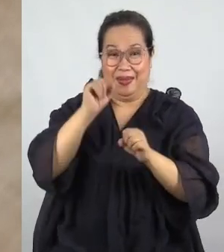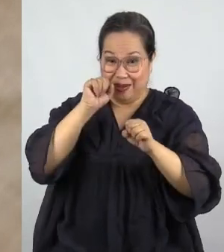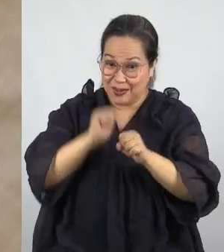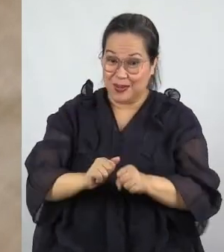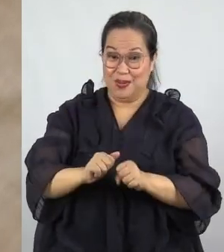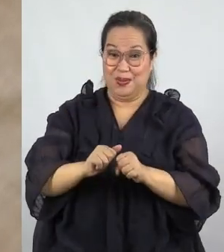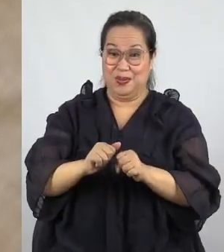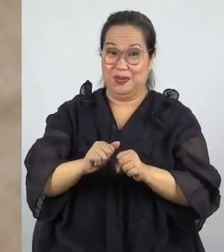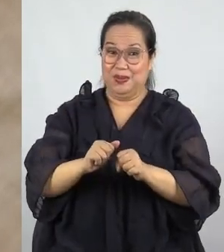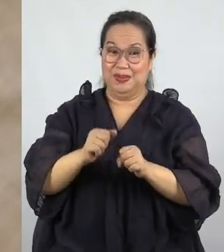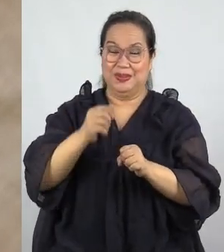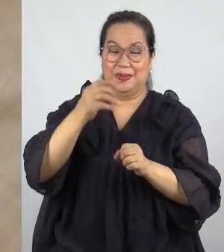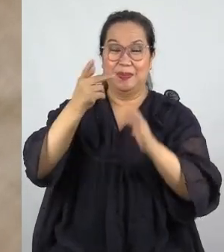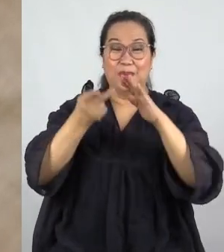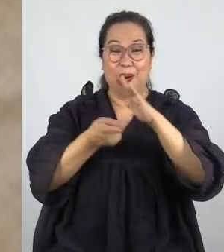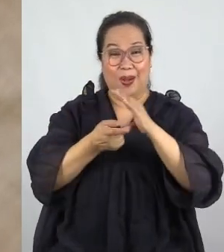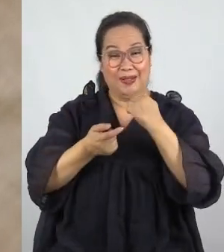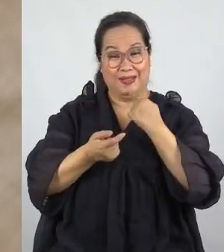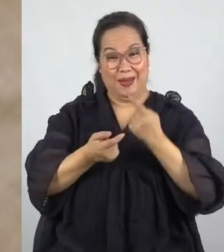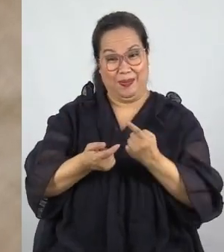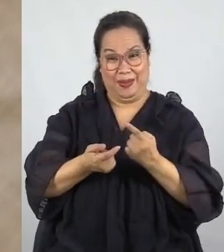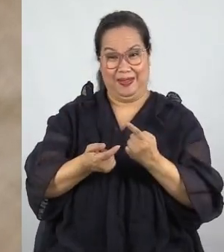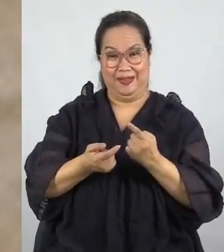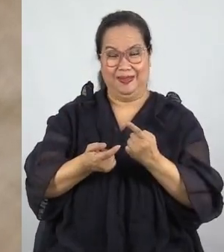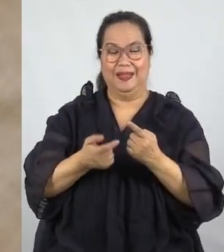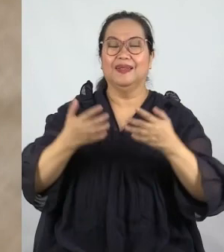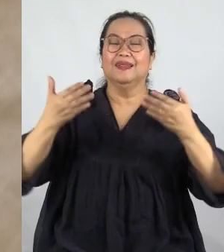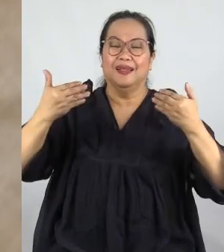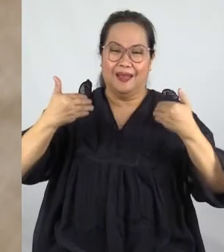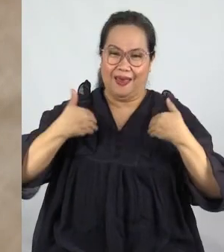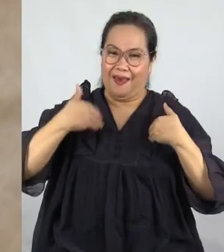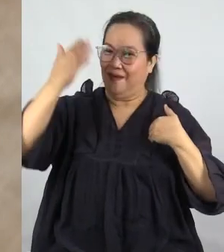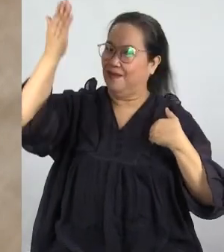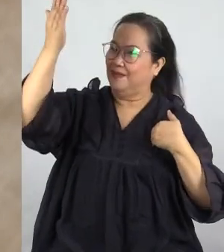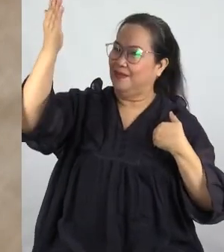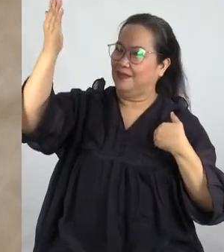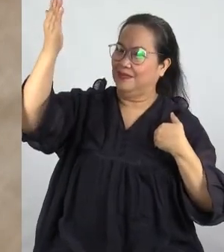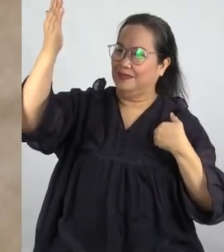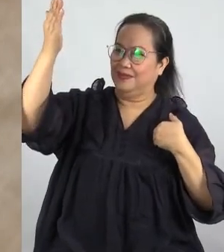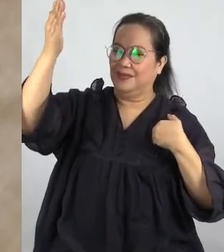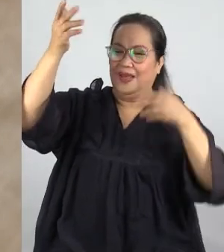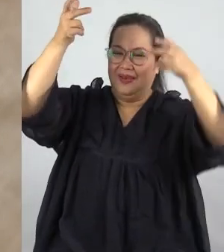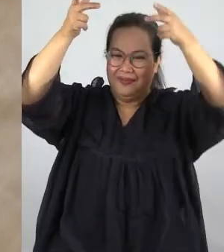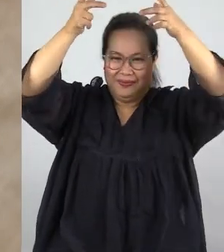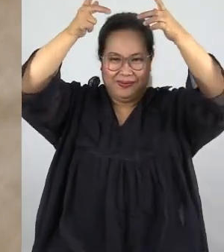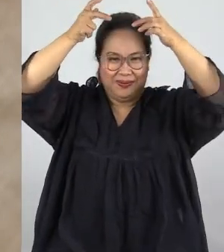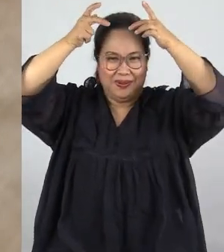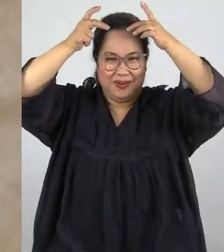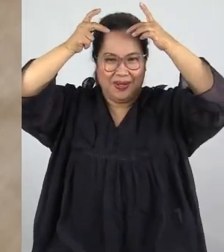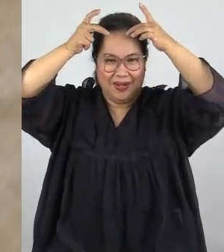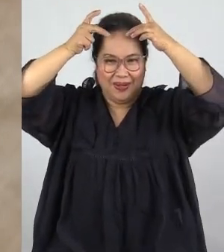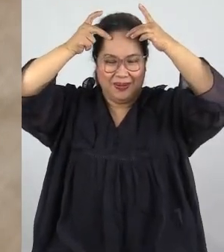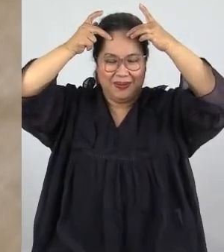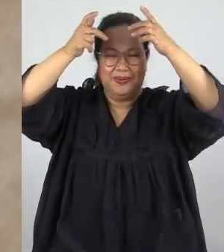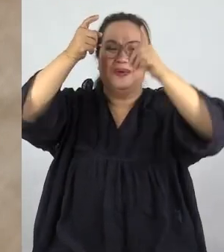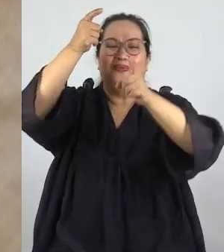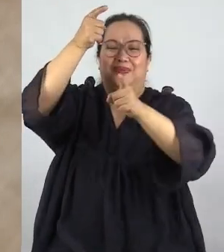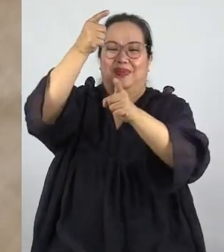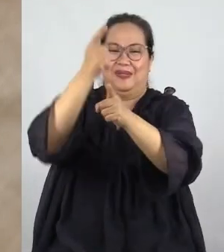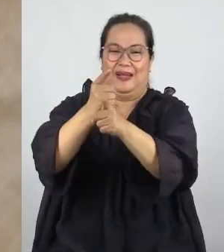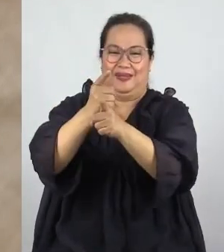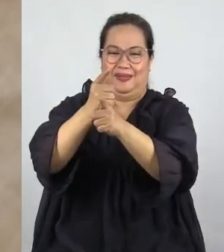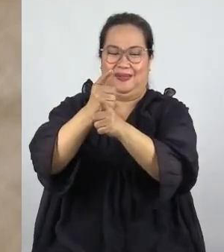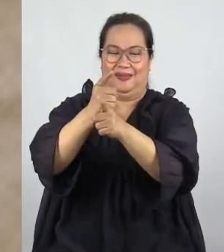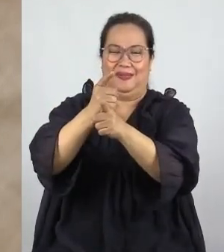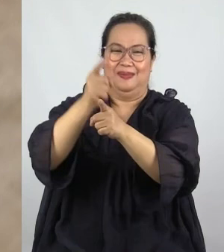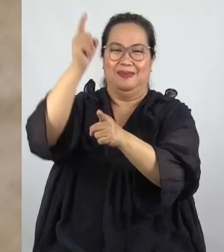Henceforth, sabi ni Pablo, there is laid up for me the crown of righteousness,